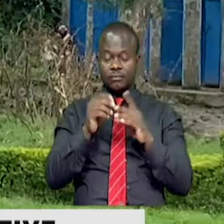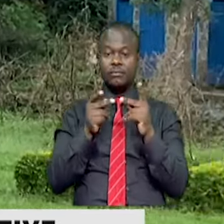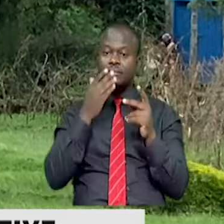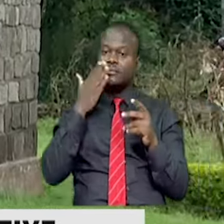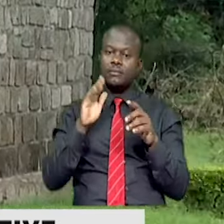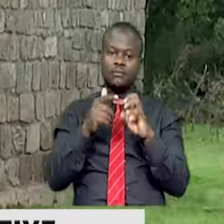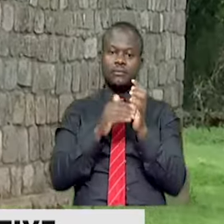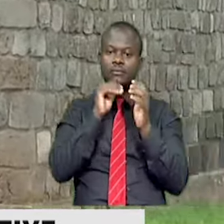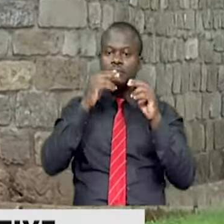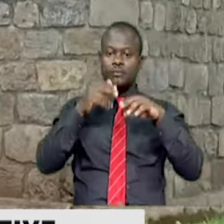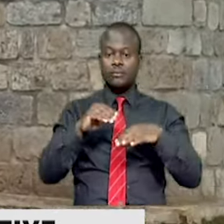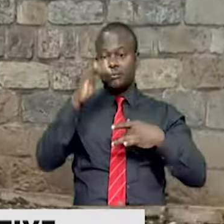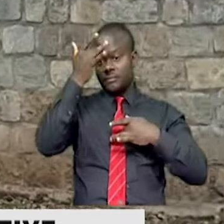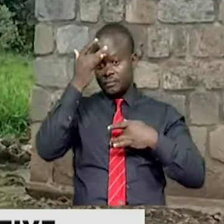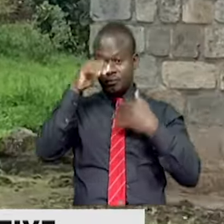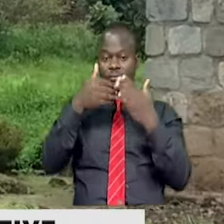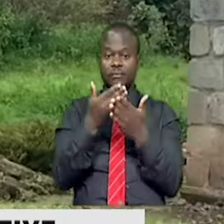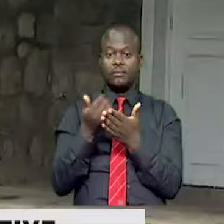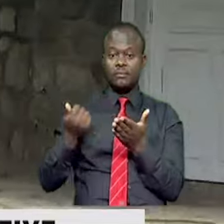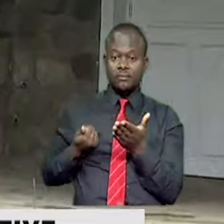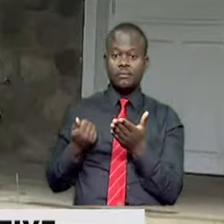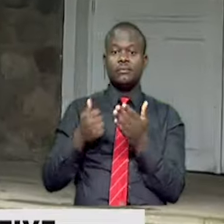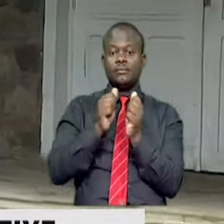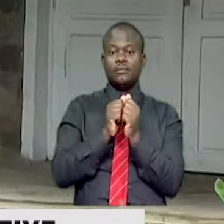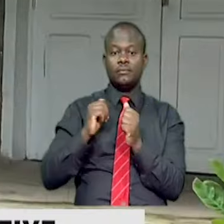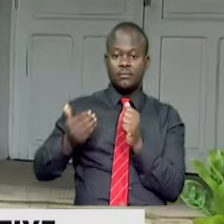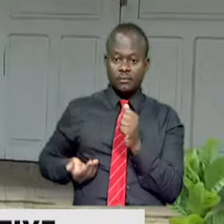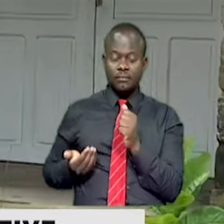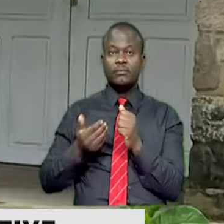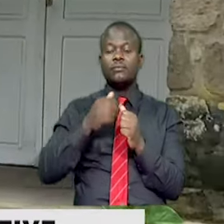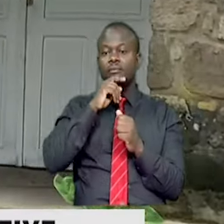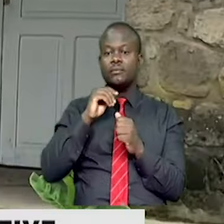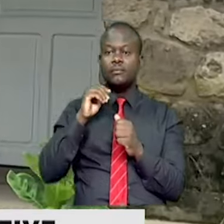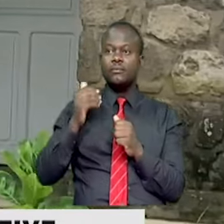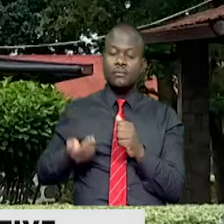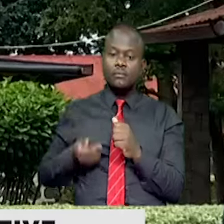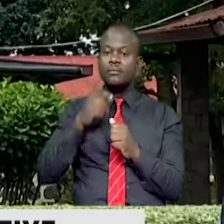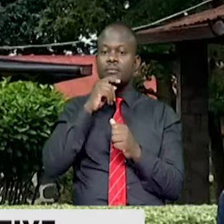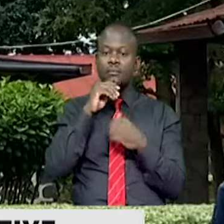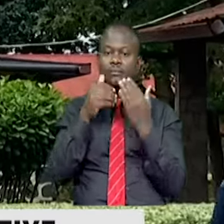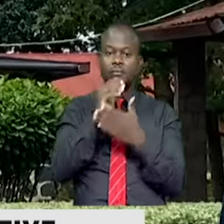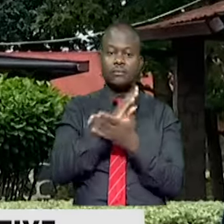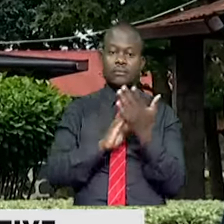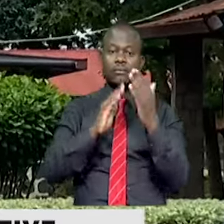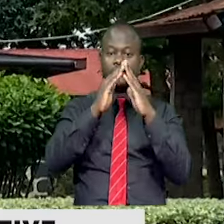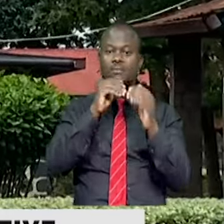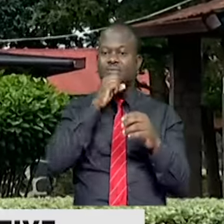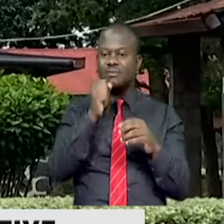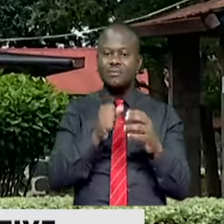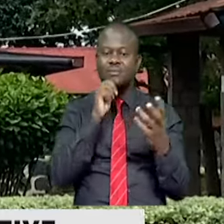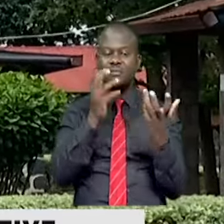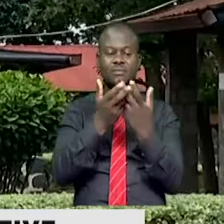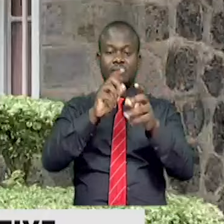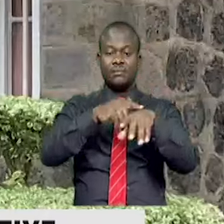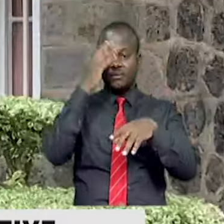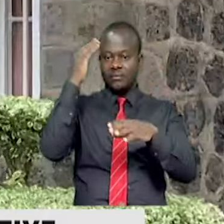ndetse ntihabeho abana barwarira bigasaba ko abakobwa barwarana n'abagore n'abahungu bakarwarira hamwe n'abagabo ni na kimwe mu bifite inyubako zishaje zitajyanye n'igihe kuko